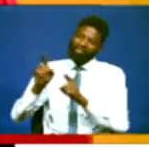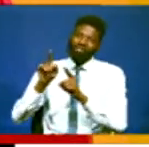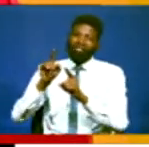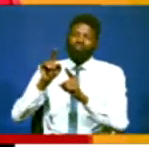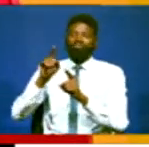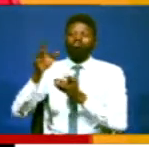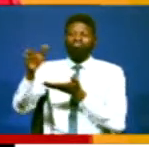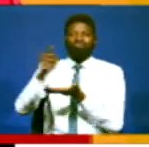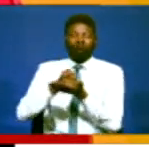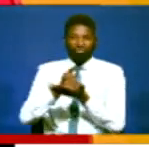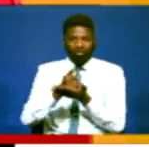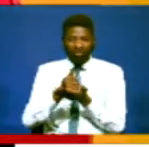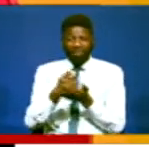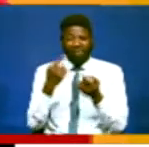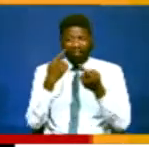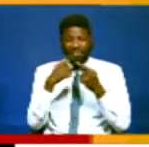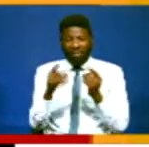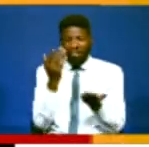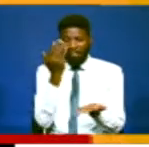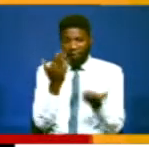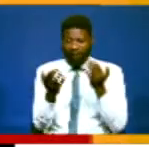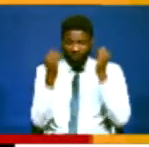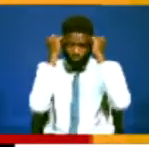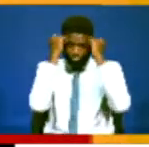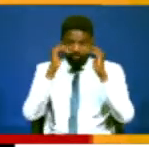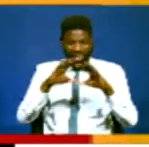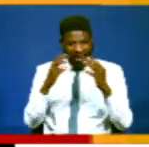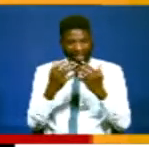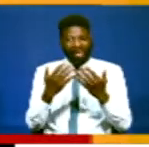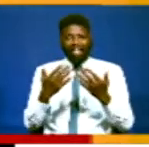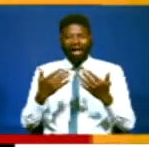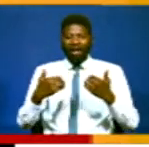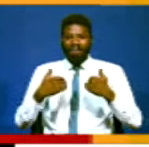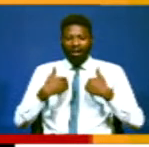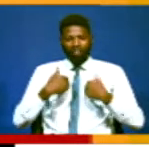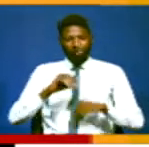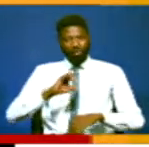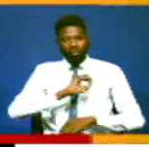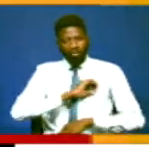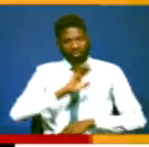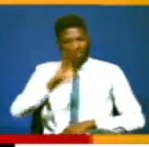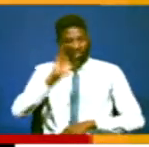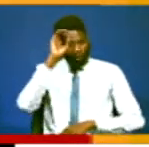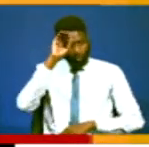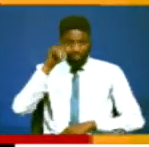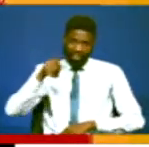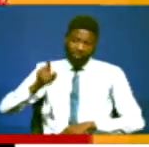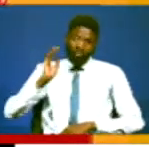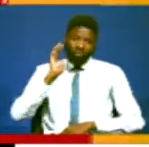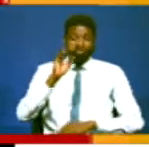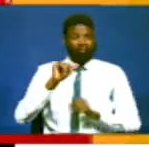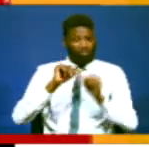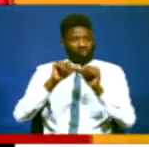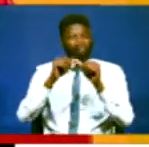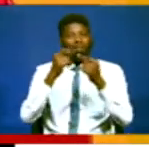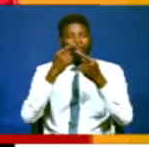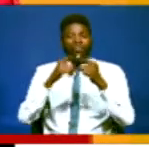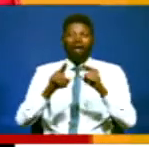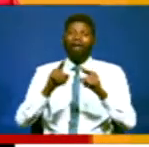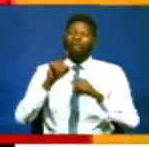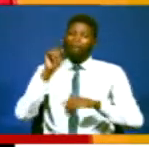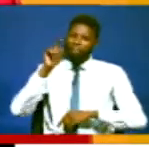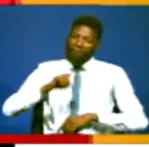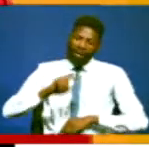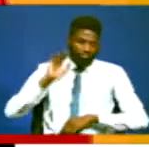hana mtazamo wake kabisa. Watembelee shule naam, waweze kusikia watoto wanataka mambo gani kuhusiana na